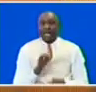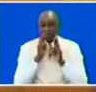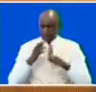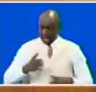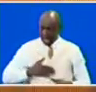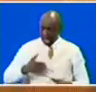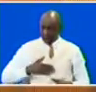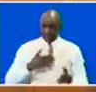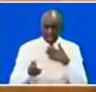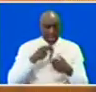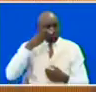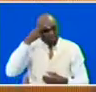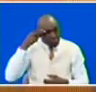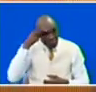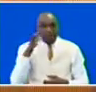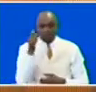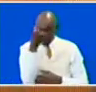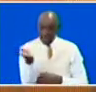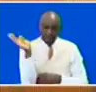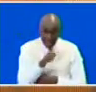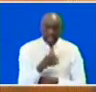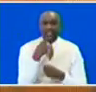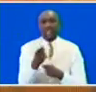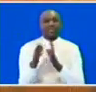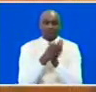Mohamed alizuru kisiwa hicho na kutuandalia taarifa ifuatayo.